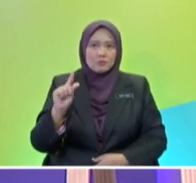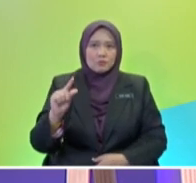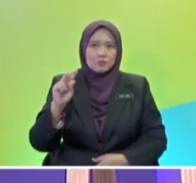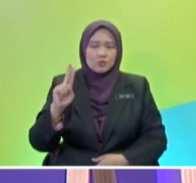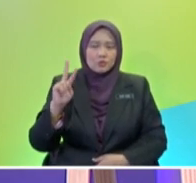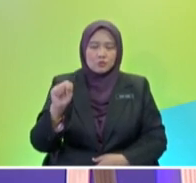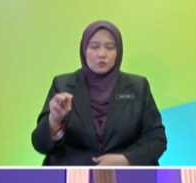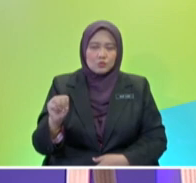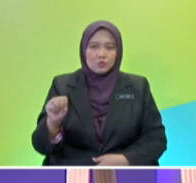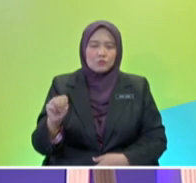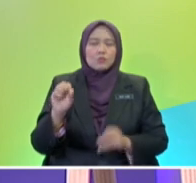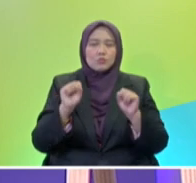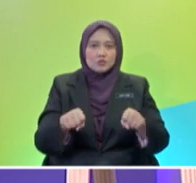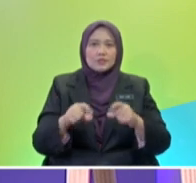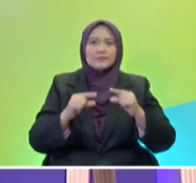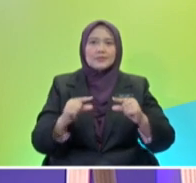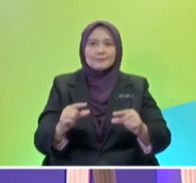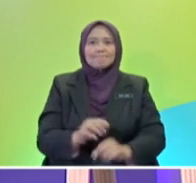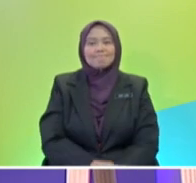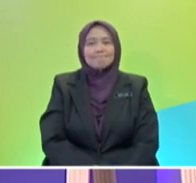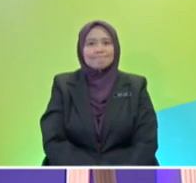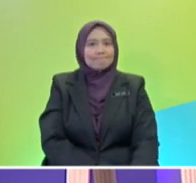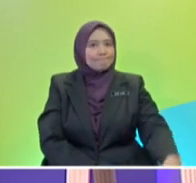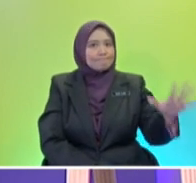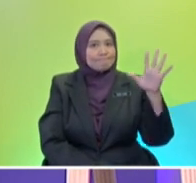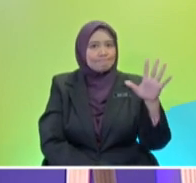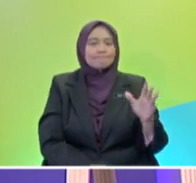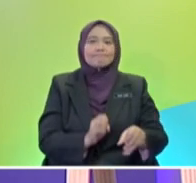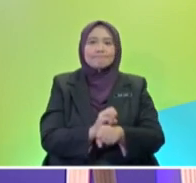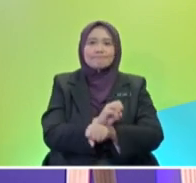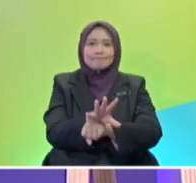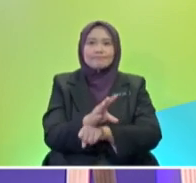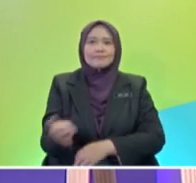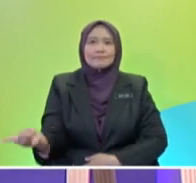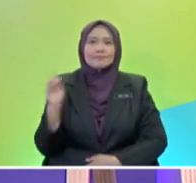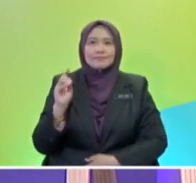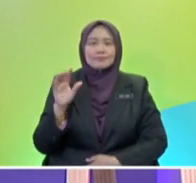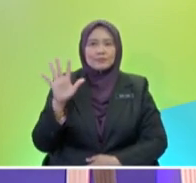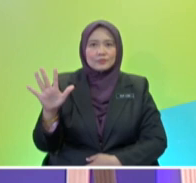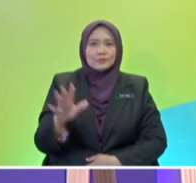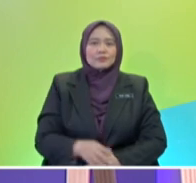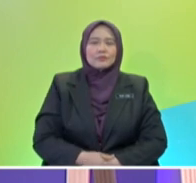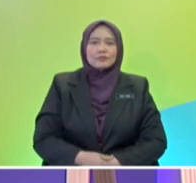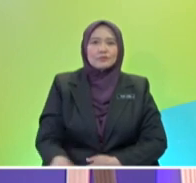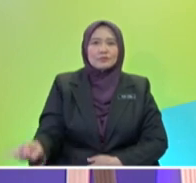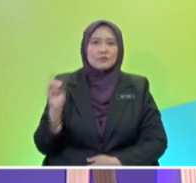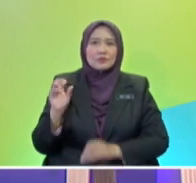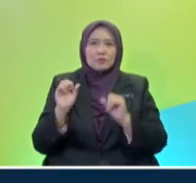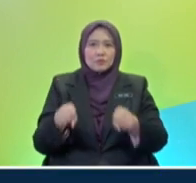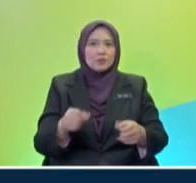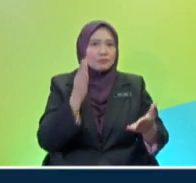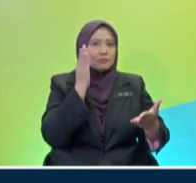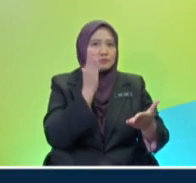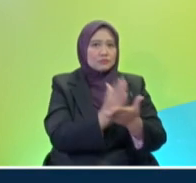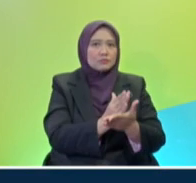dan yang kelima kesan dari yang kelima dia juga boleh menghentikan